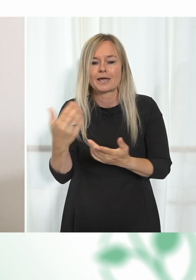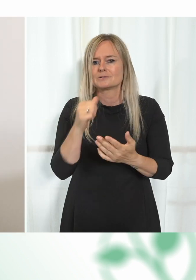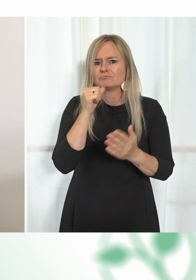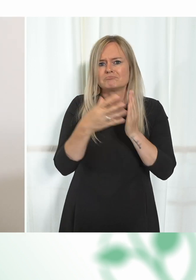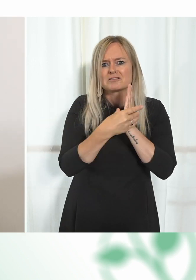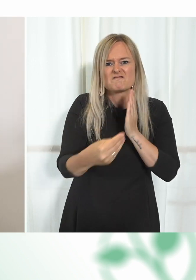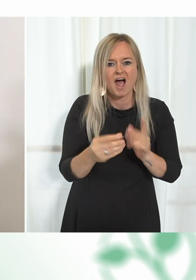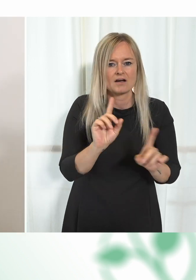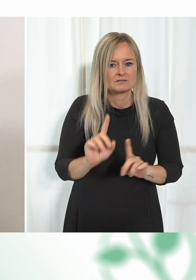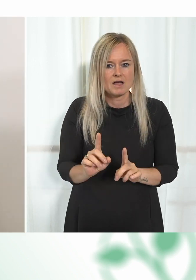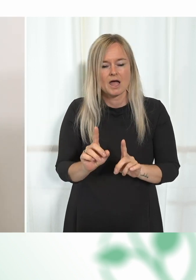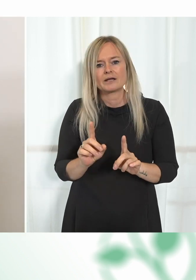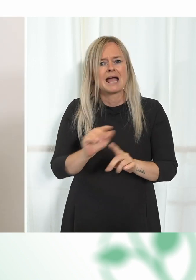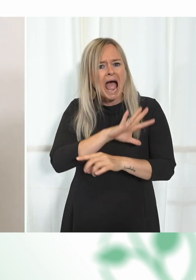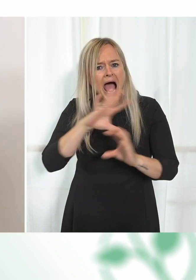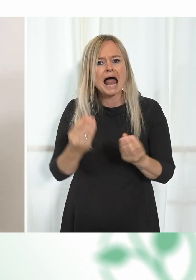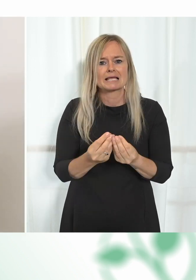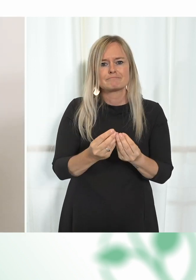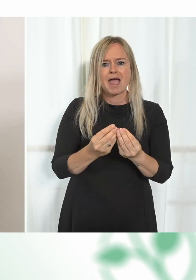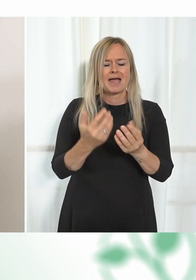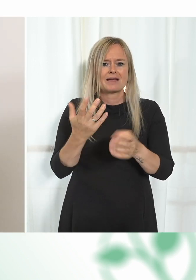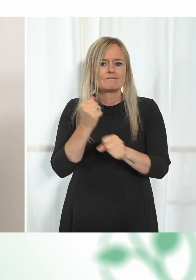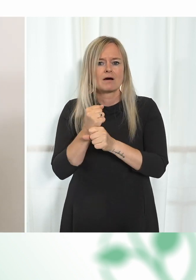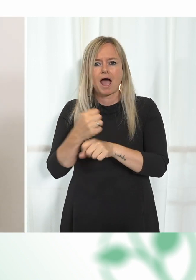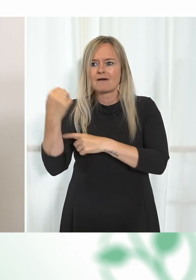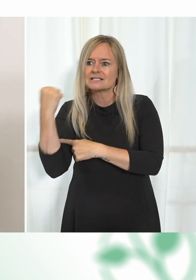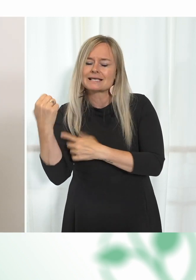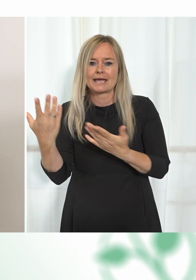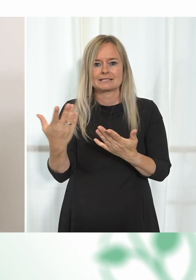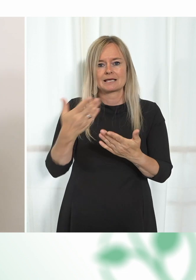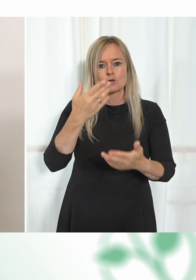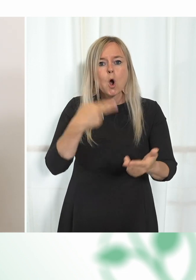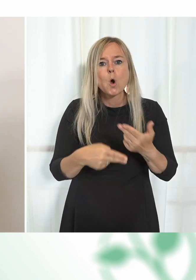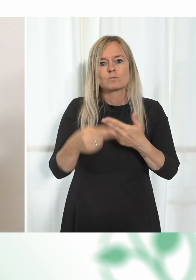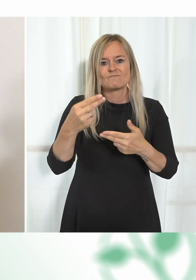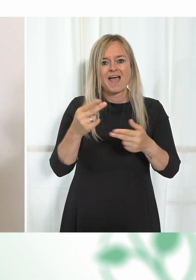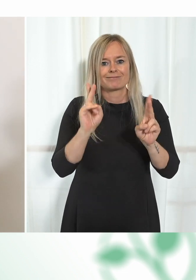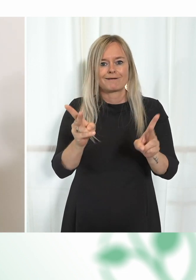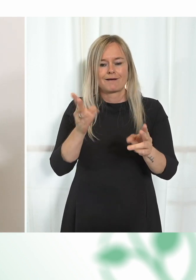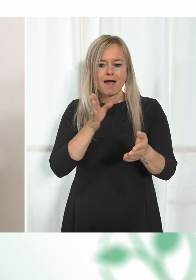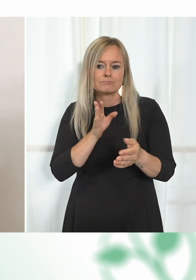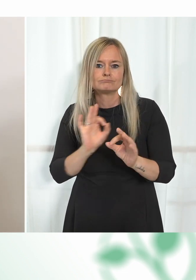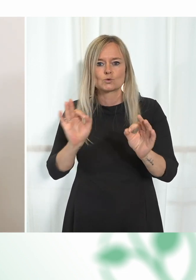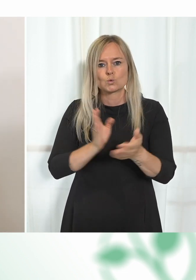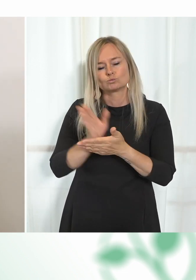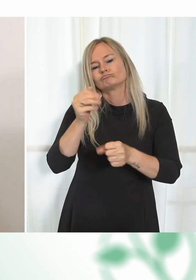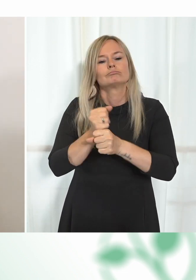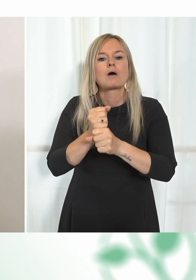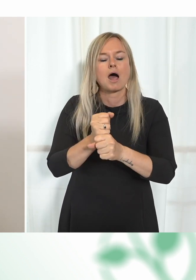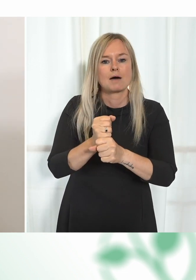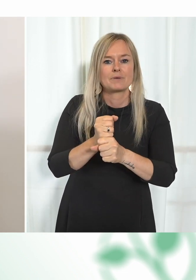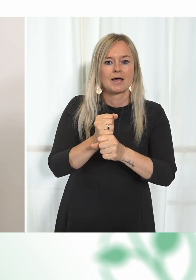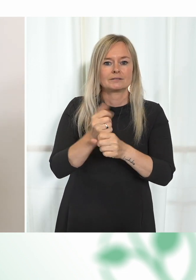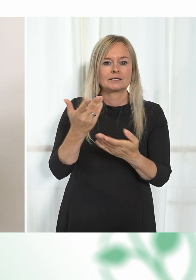Fachkräfte, da geht es um Arbeitskräfte, die wir brauchen, um sozusagen weiterhin Wertschöpfung am Standort erwirtschaften zu können. Und auf der anderen Seite gibt es auch heute